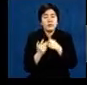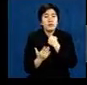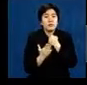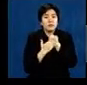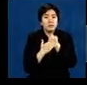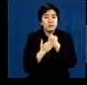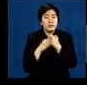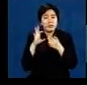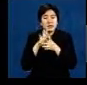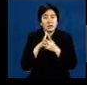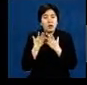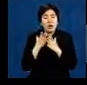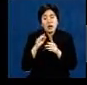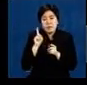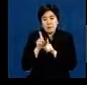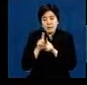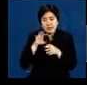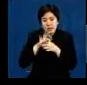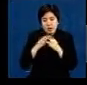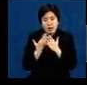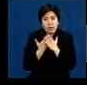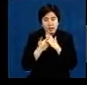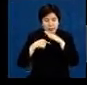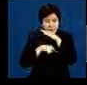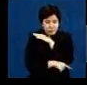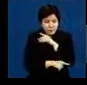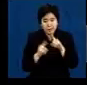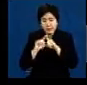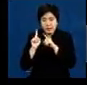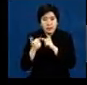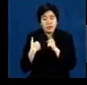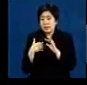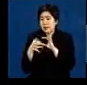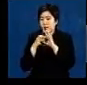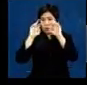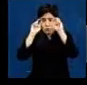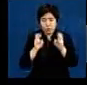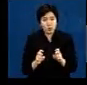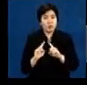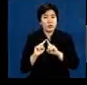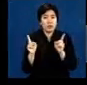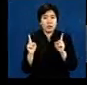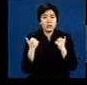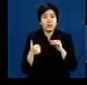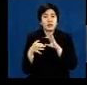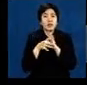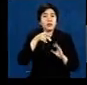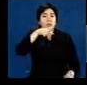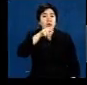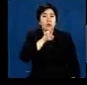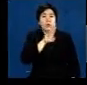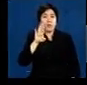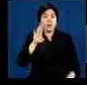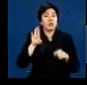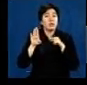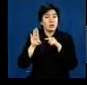ปชันซึ่งก็เป็นคนละประเด็นกับพระราชบัญญัตินิรโทษกรรมซึ่งพระราชบัญญัตินี้เป็นก